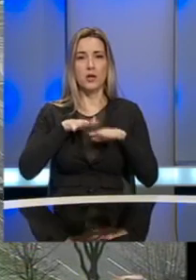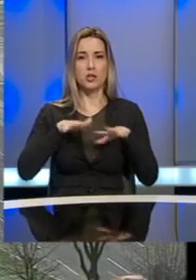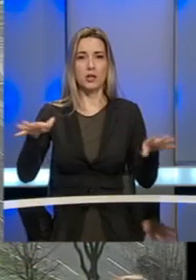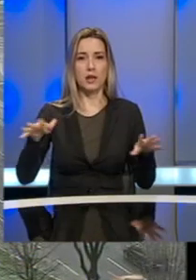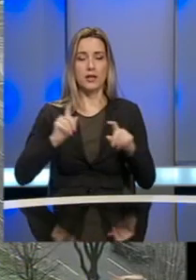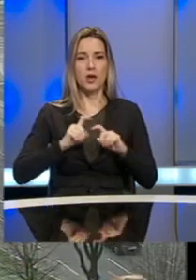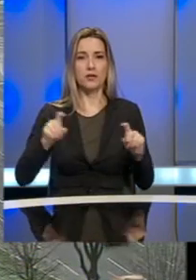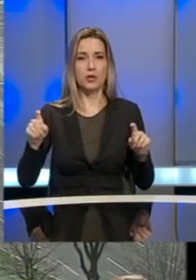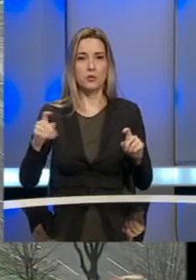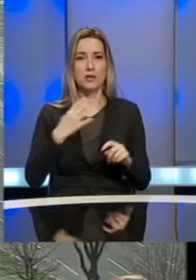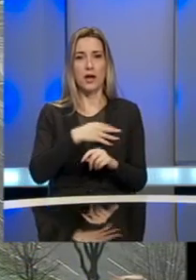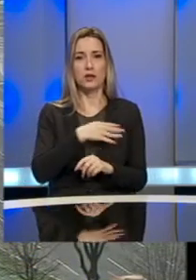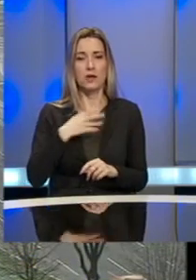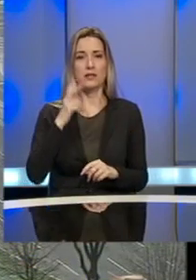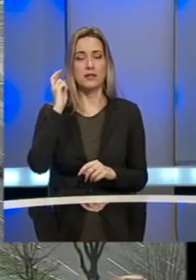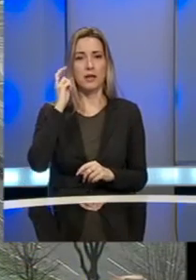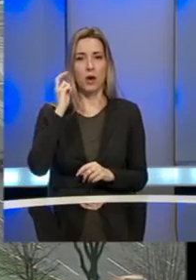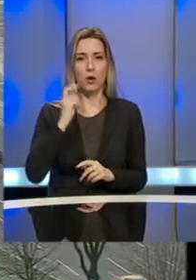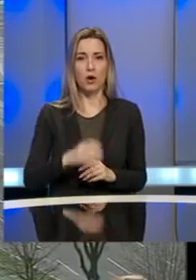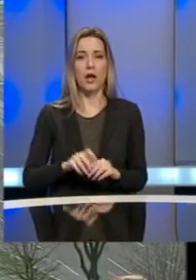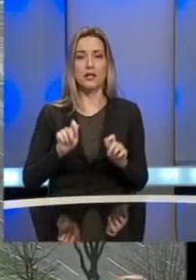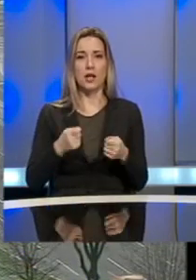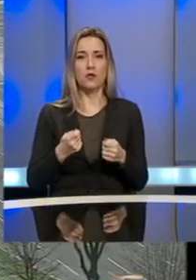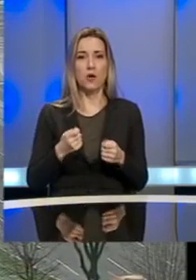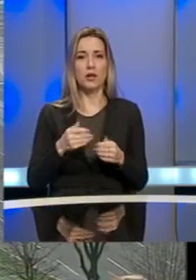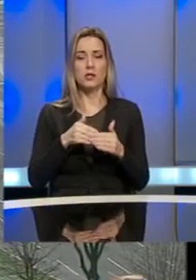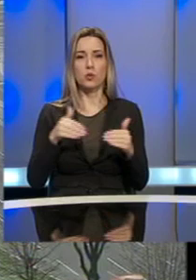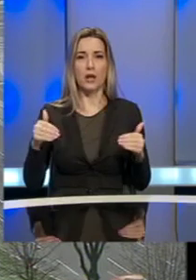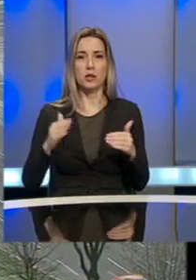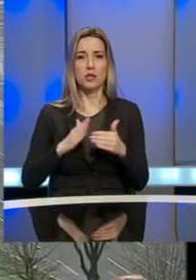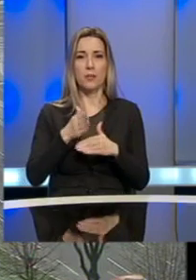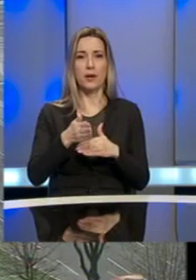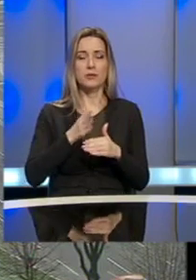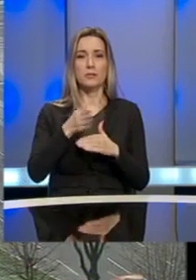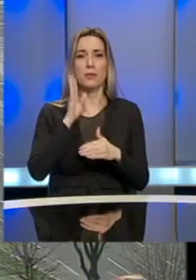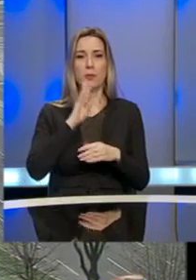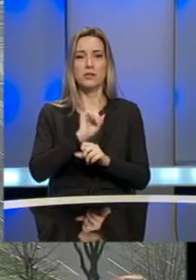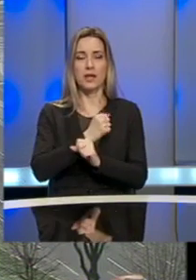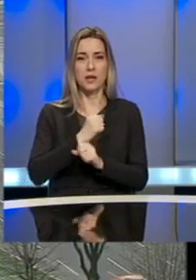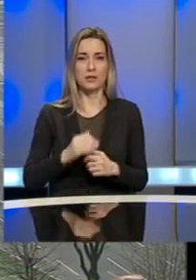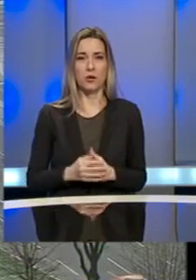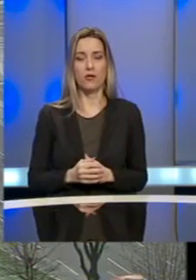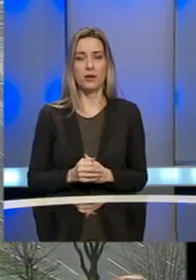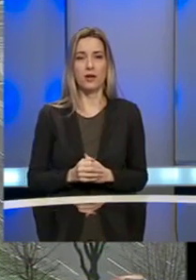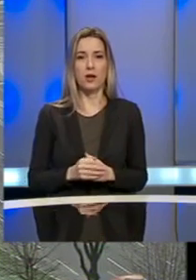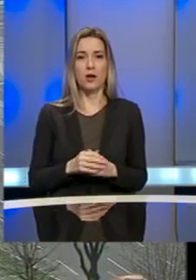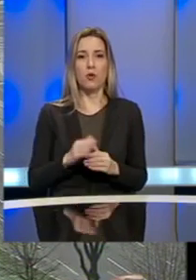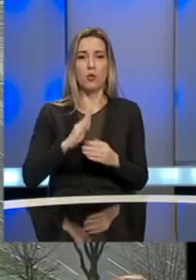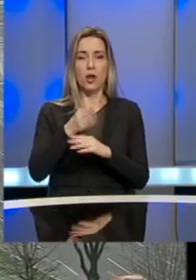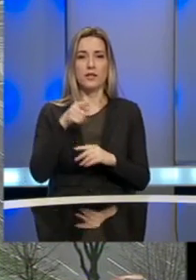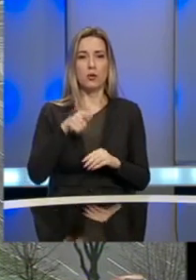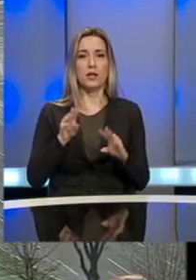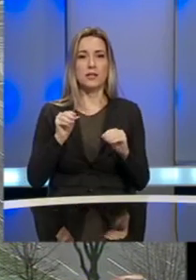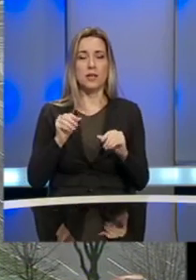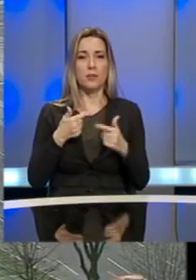širenja koronavirusa, Hrvatska i Crna Gora zatvorili su granične prelaze prema Bosni i Hercegovini. Ulazak u te